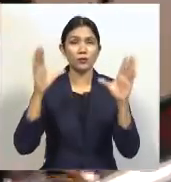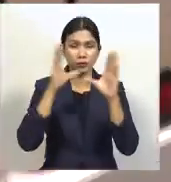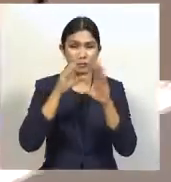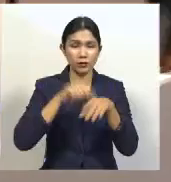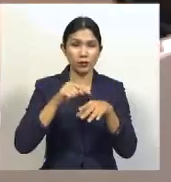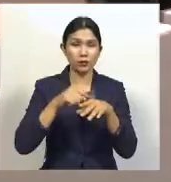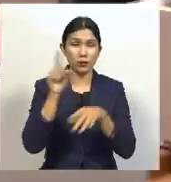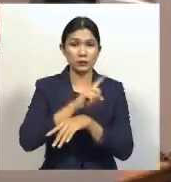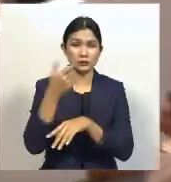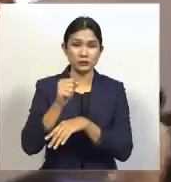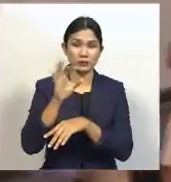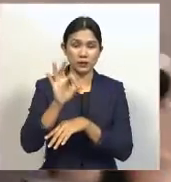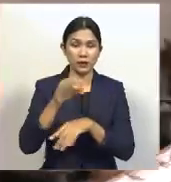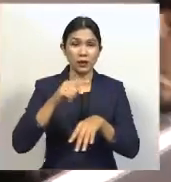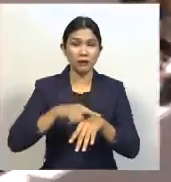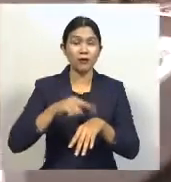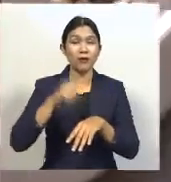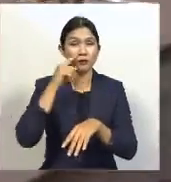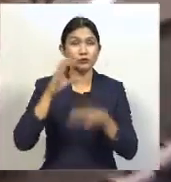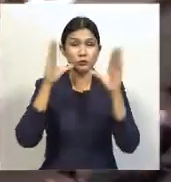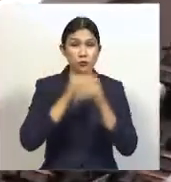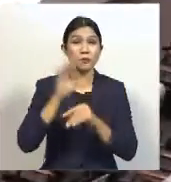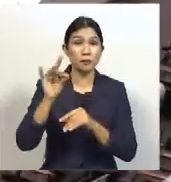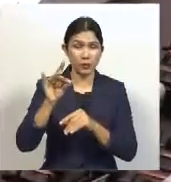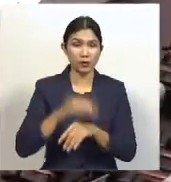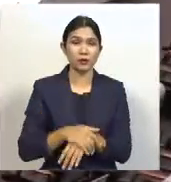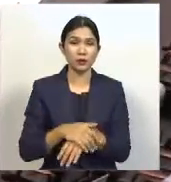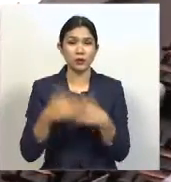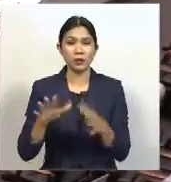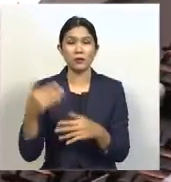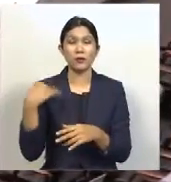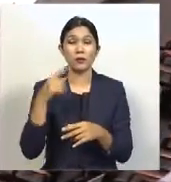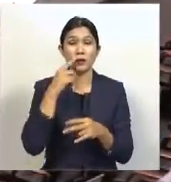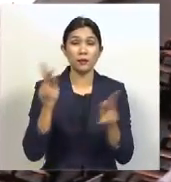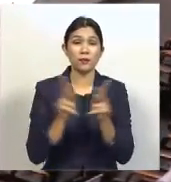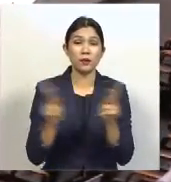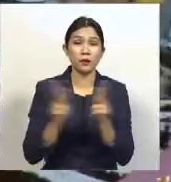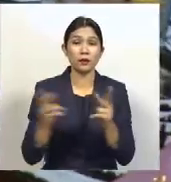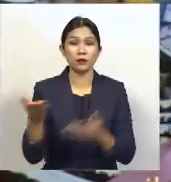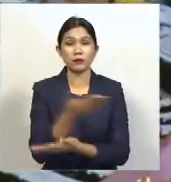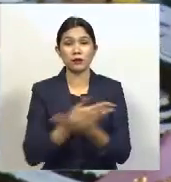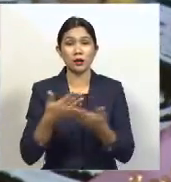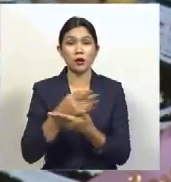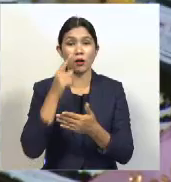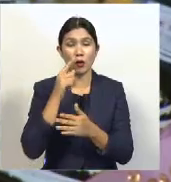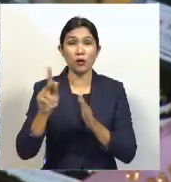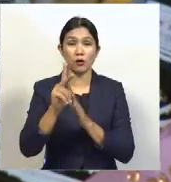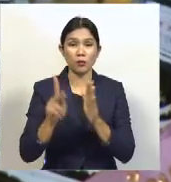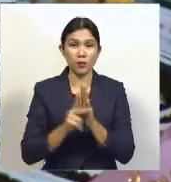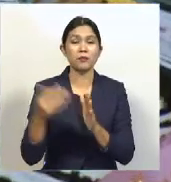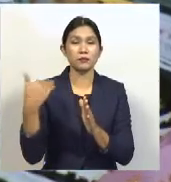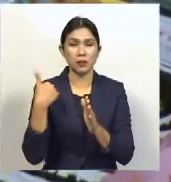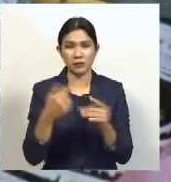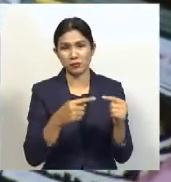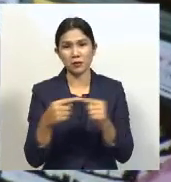20:00 ของวันที่19ตุลาคมจากนั้นจะมีการตั้งคณะกรรมการสามัญขึ้นมาทำหน้าที่พิจารณาร่างกฎหมายดังกล่าวในวาระที่